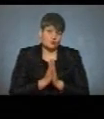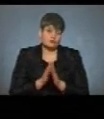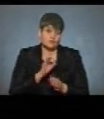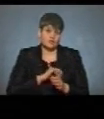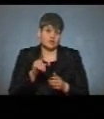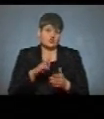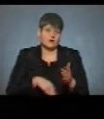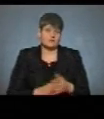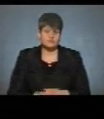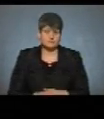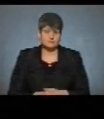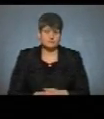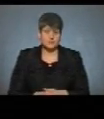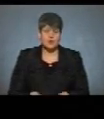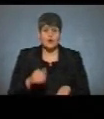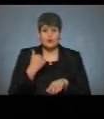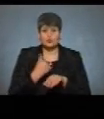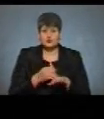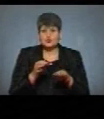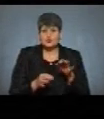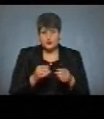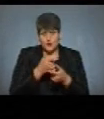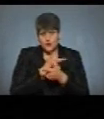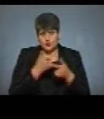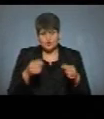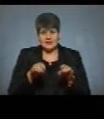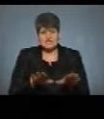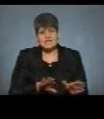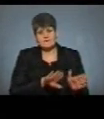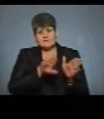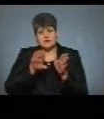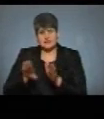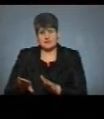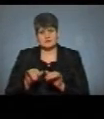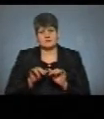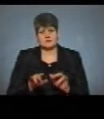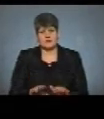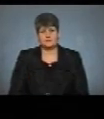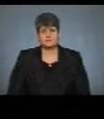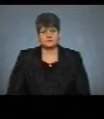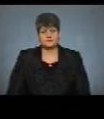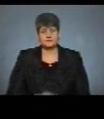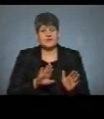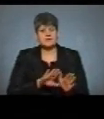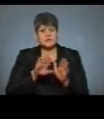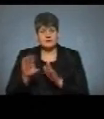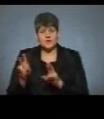штраф. Головуючий суддя Андрій Баранюк оголошує рішення відкласти розгляд справи. Суд відкладає розгляд